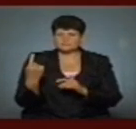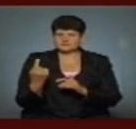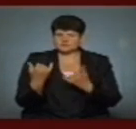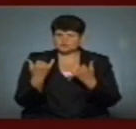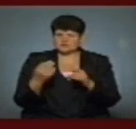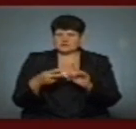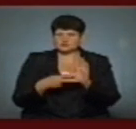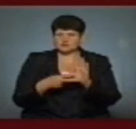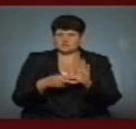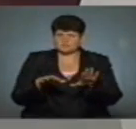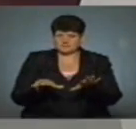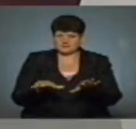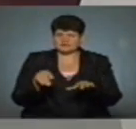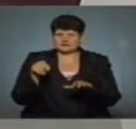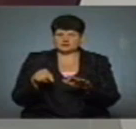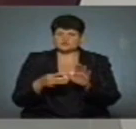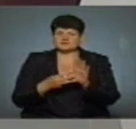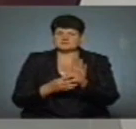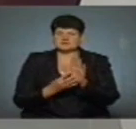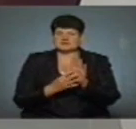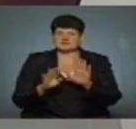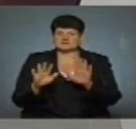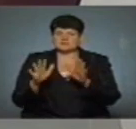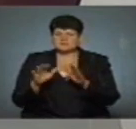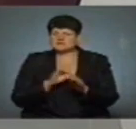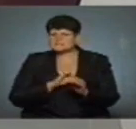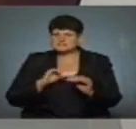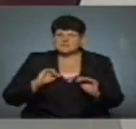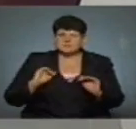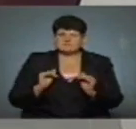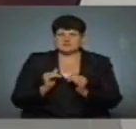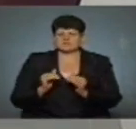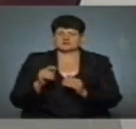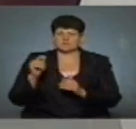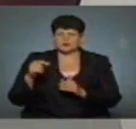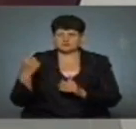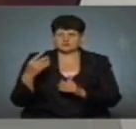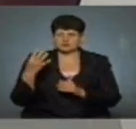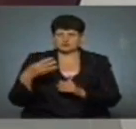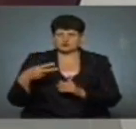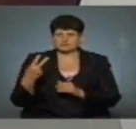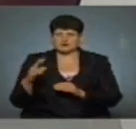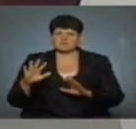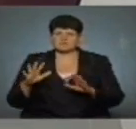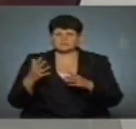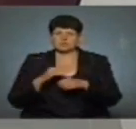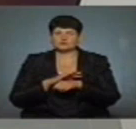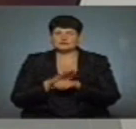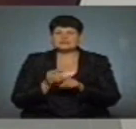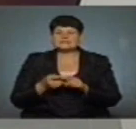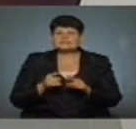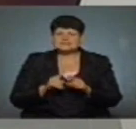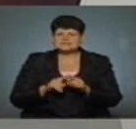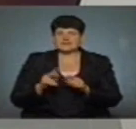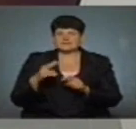сьогодні на сьомому місці – 1089 випадків і найменше у Луганській області – 42 випадки COVID-19. Це дані